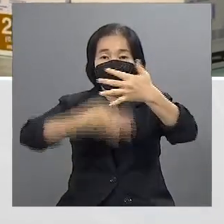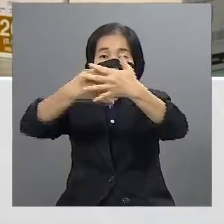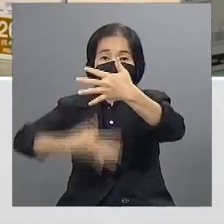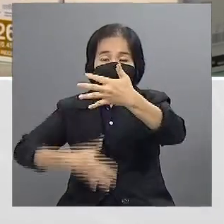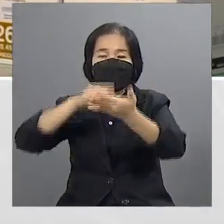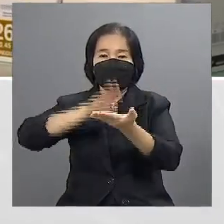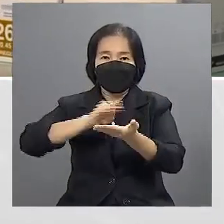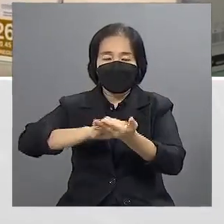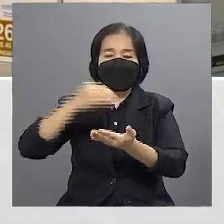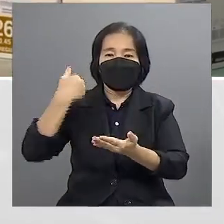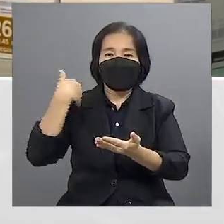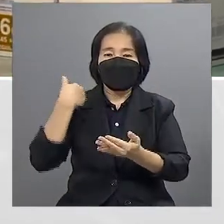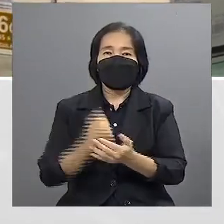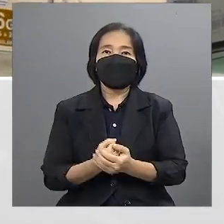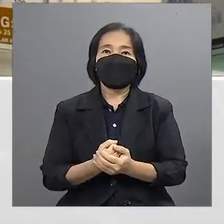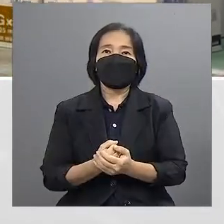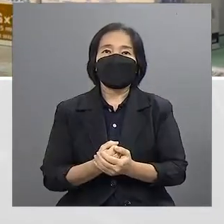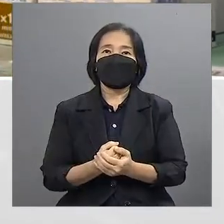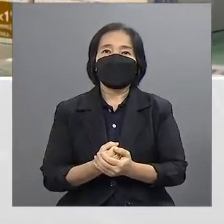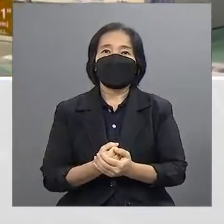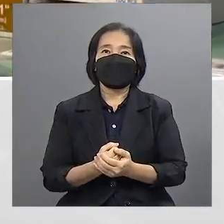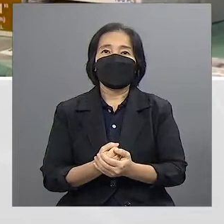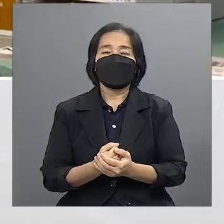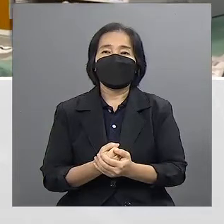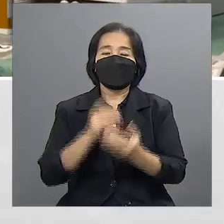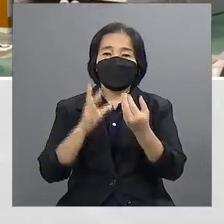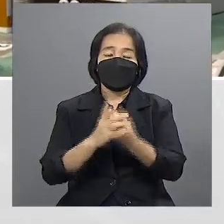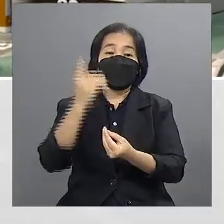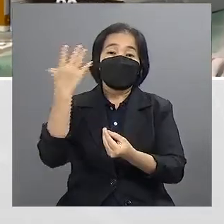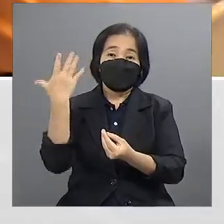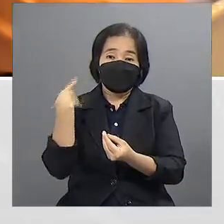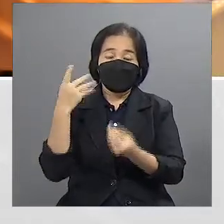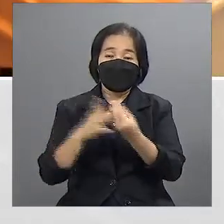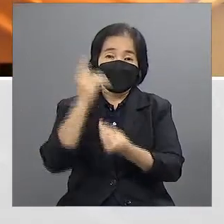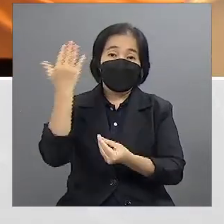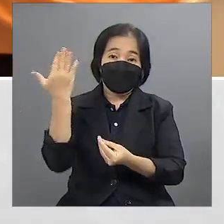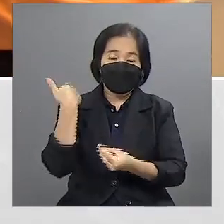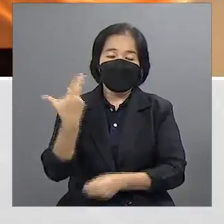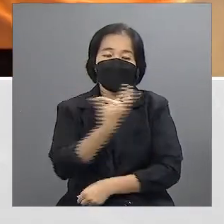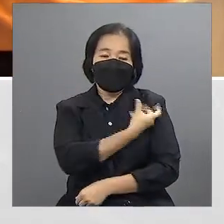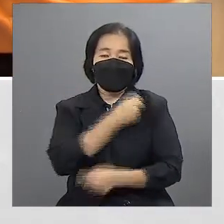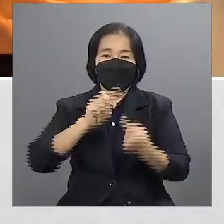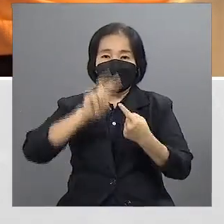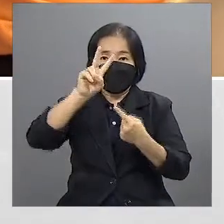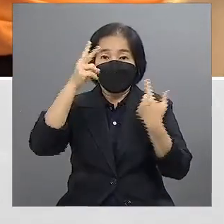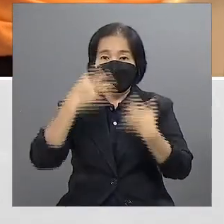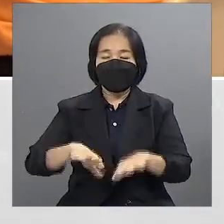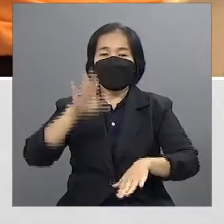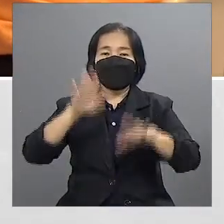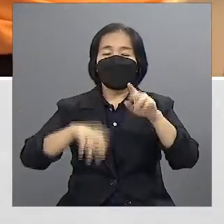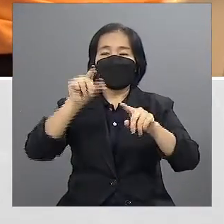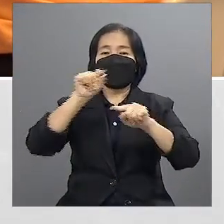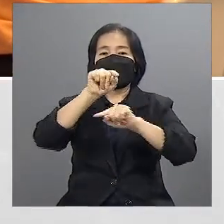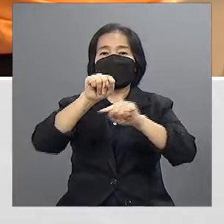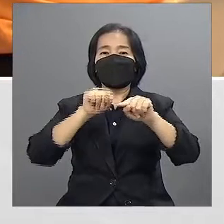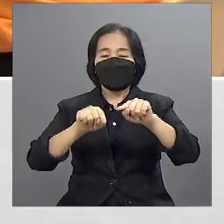ข้อมูผลย์แ้สัดา์ทแล้ว ผดิษิตกับ 2 ยัมแค่ประมาณ 20% 20 ต้น นะคร